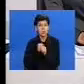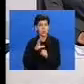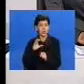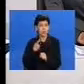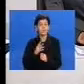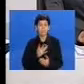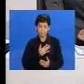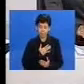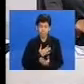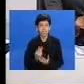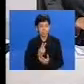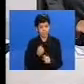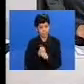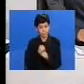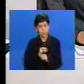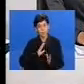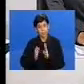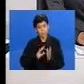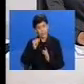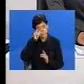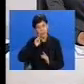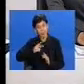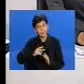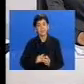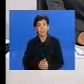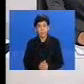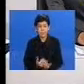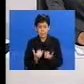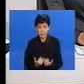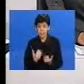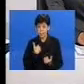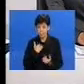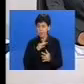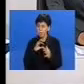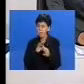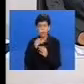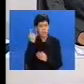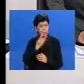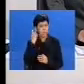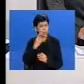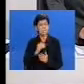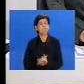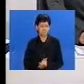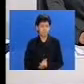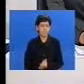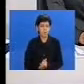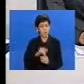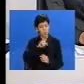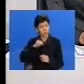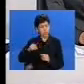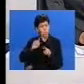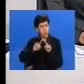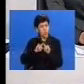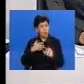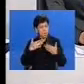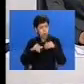ตน์แล้วก็ดิฉันไกรกังวลและอาจารย์ผู้แปลภาษามืออาจารย์กนิษฐาด้วยนะคะช่วงนี้เทศกาลของการท่องเที่ยวโดยแท้จริงเลยค่ะหลายที่หลายกิจ